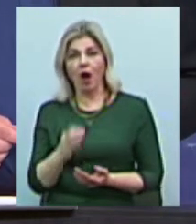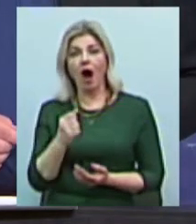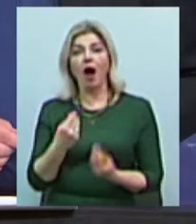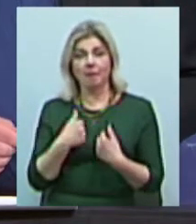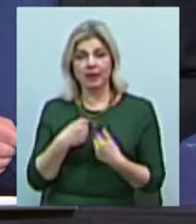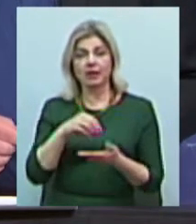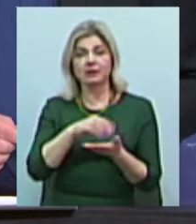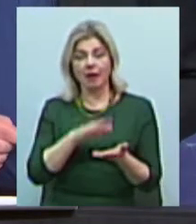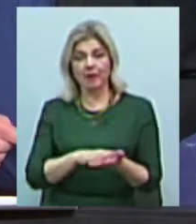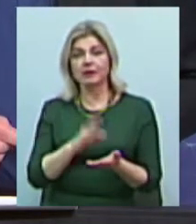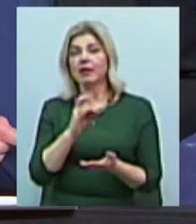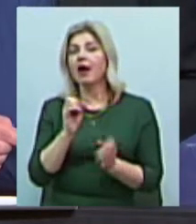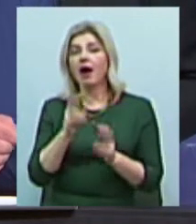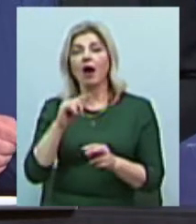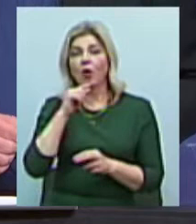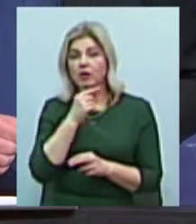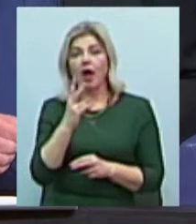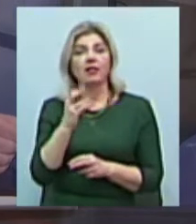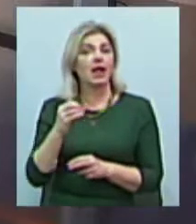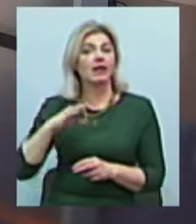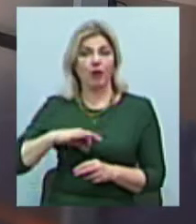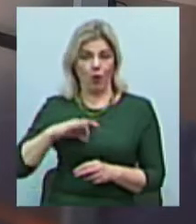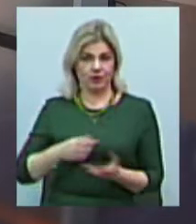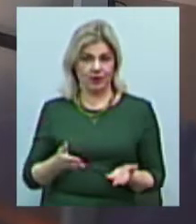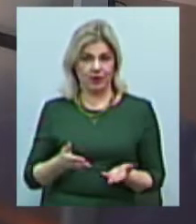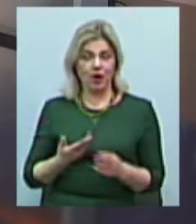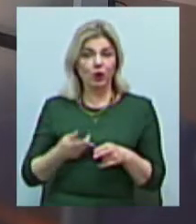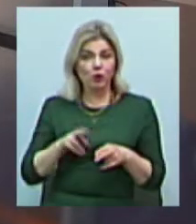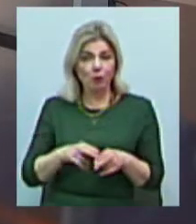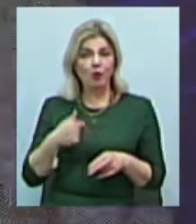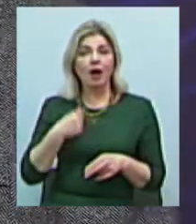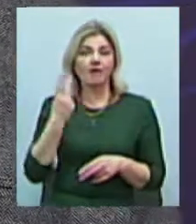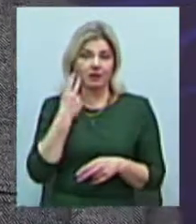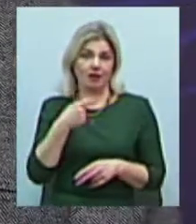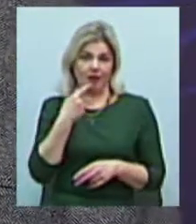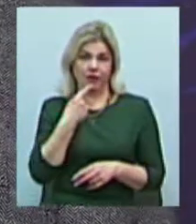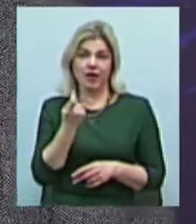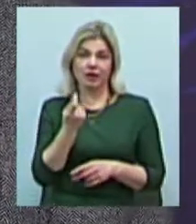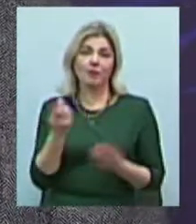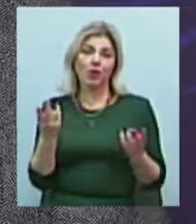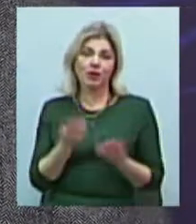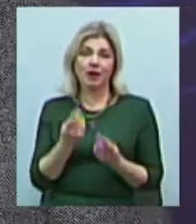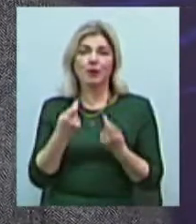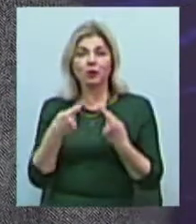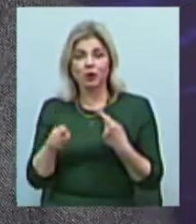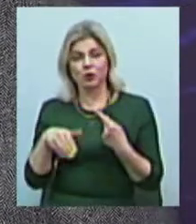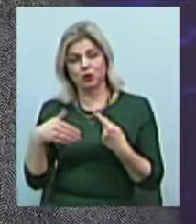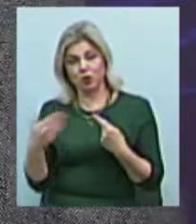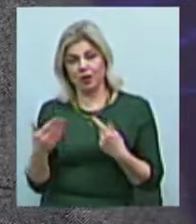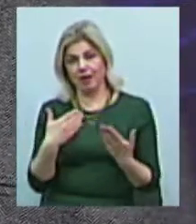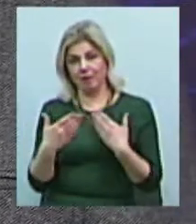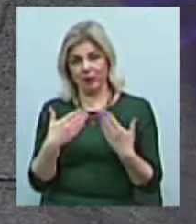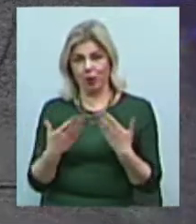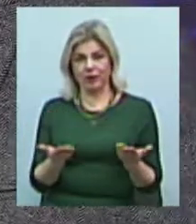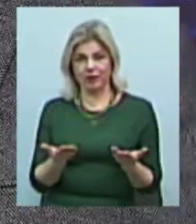їх записують не як зекономлені, а як невикористані. Тому я завжди казав, що трошки треба з іншої сторони, мабуть, підходити